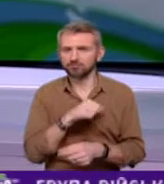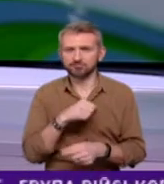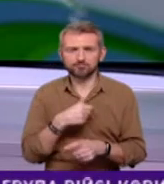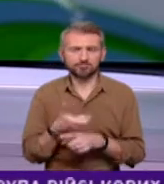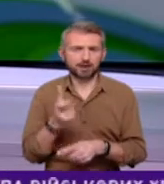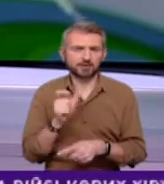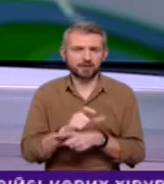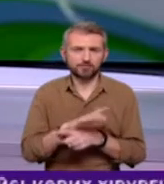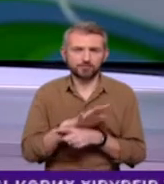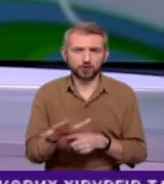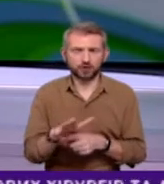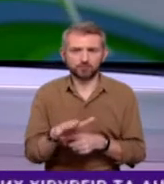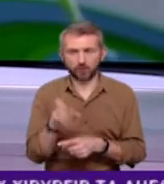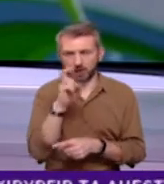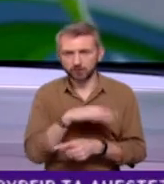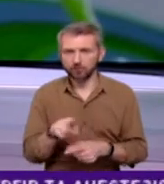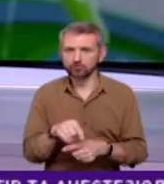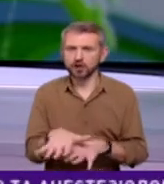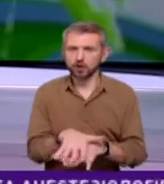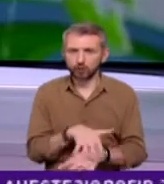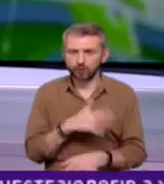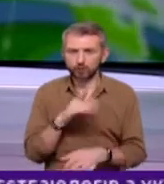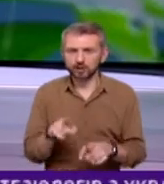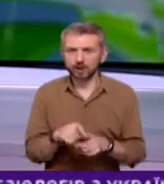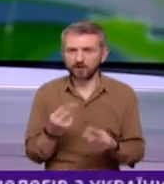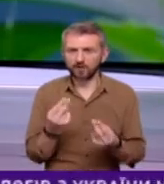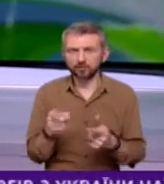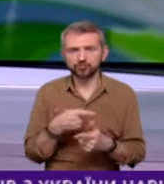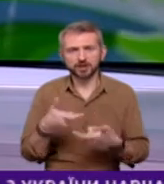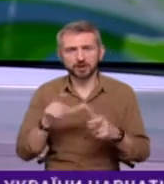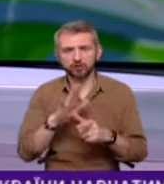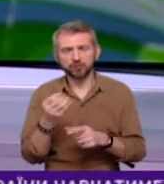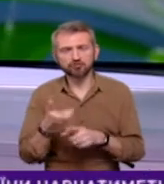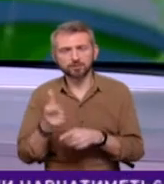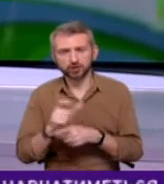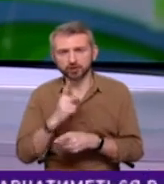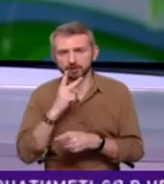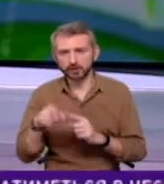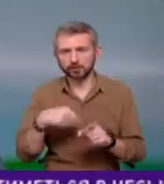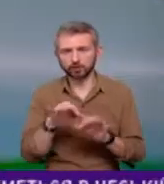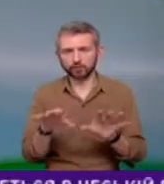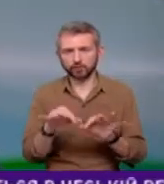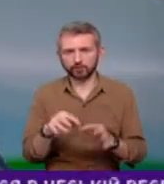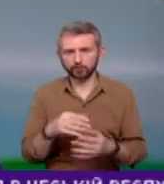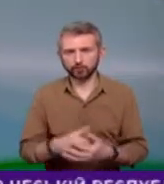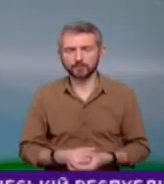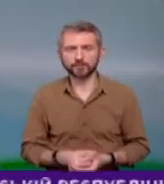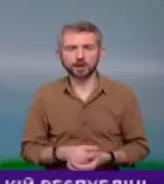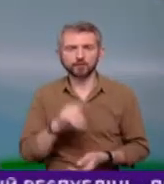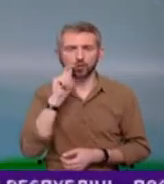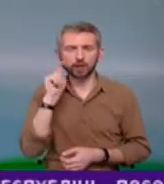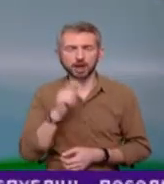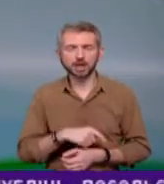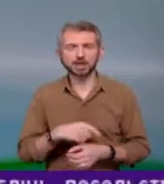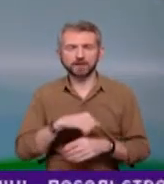Україні. Та чи довго протримається ця вартість і чи не зросте невдовзі ще більше? Дивіться в наступному випуску. В Україні